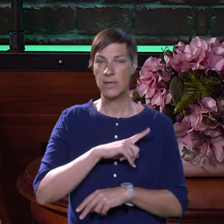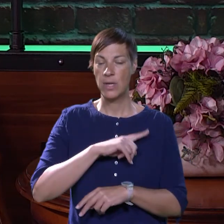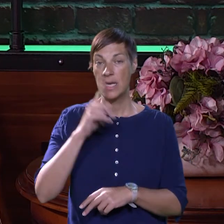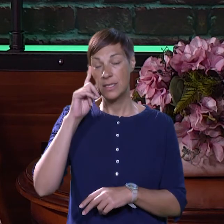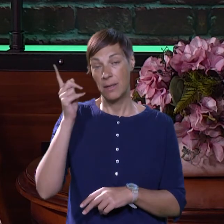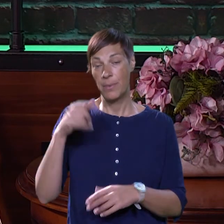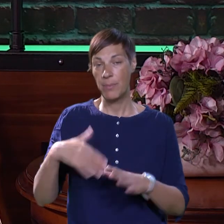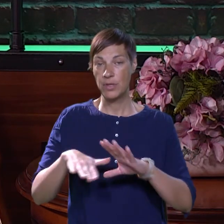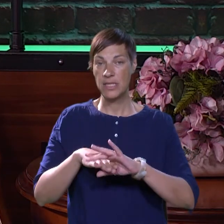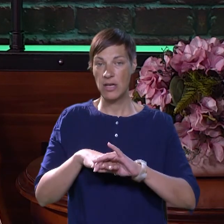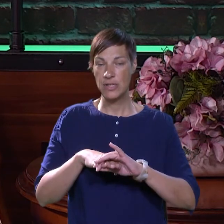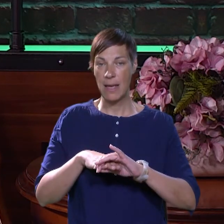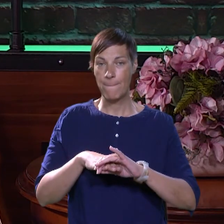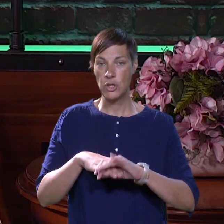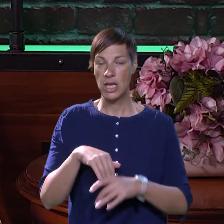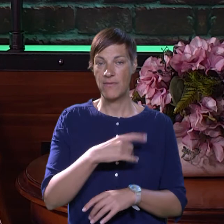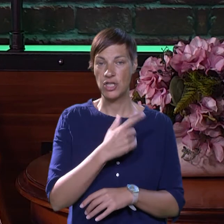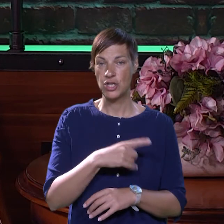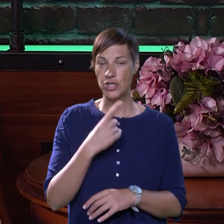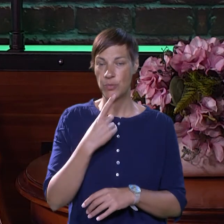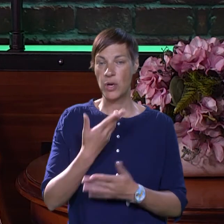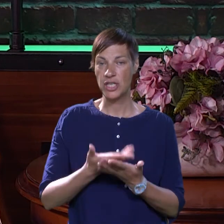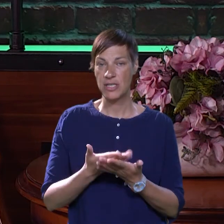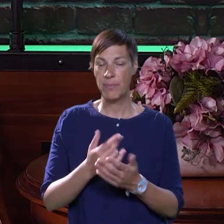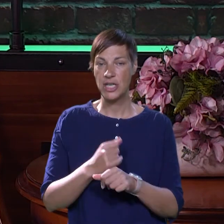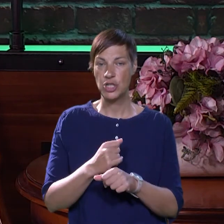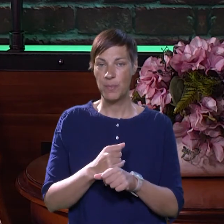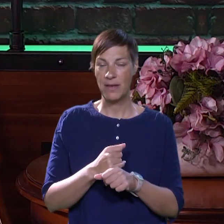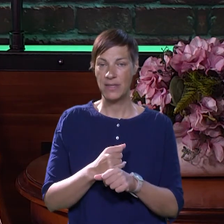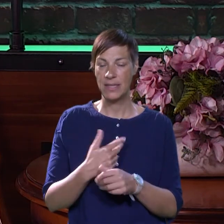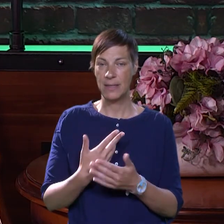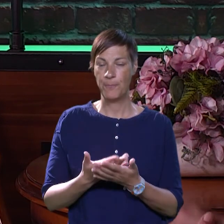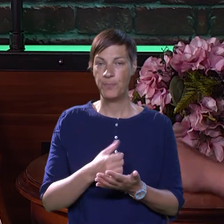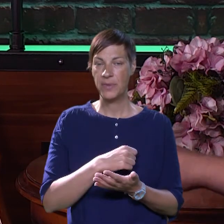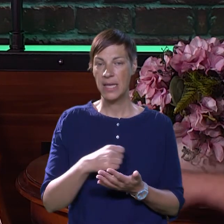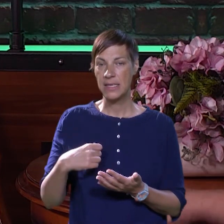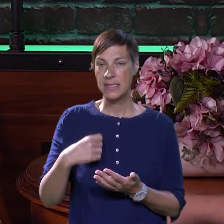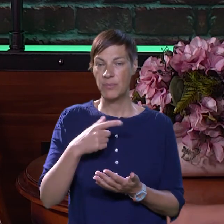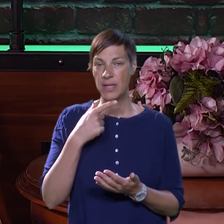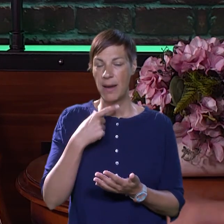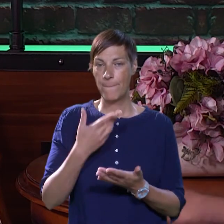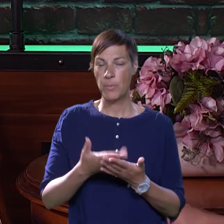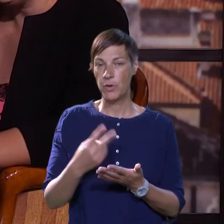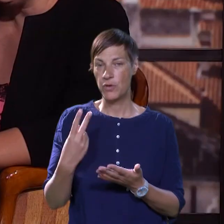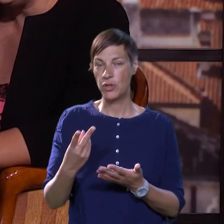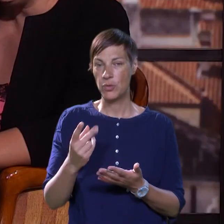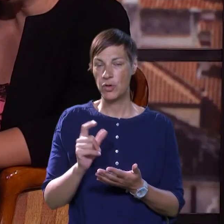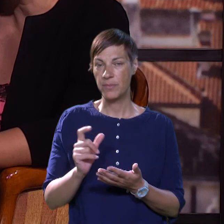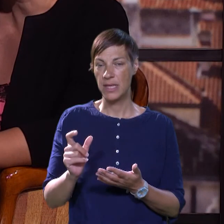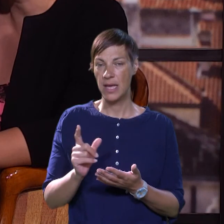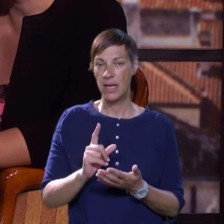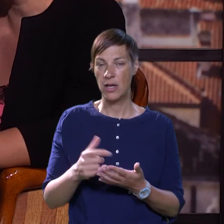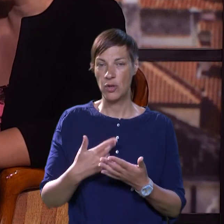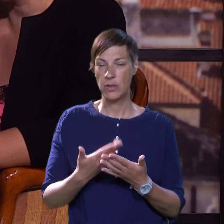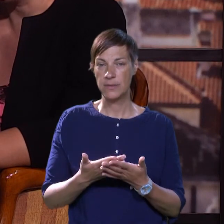u Rijeci prepoznao zapošljavajući osobu koja će se baš baviti tim, time. Dakle, samo da napomenemo, u ovom drugom dijelu nismo